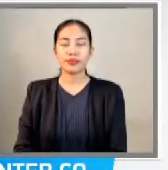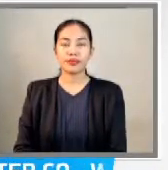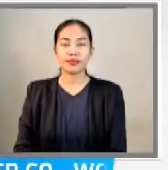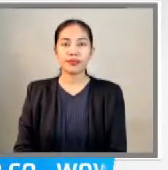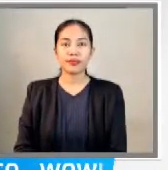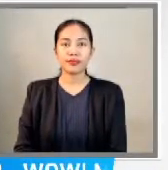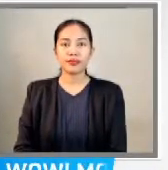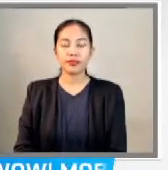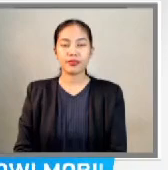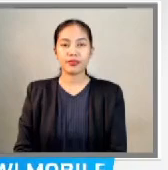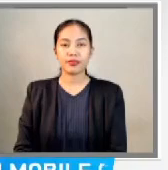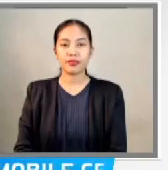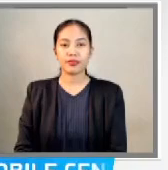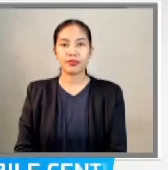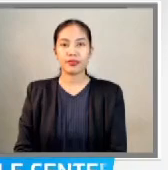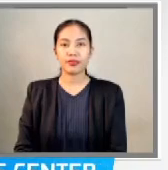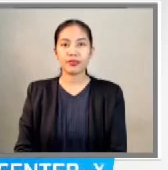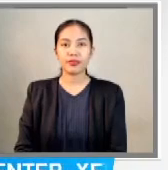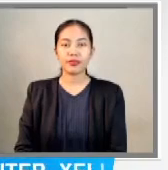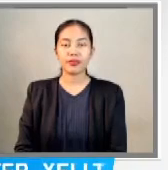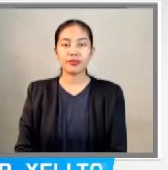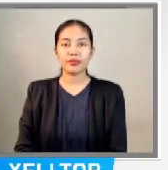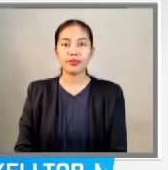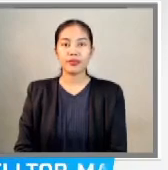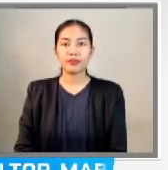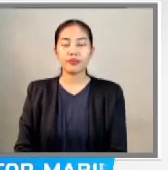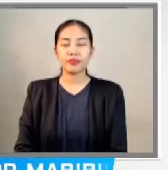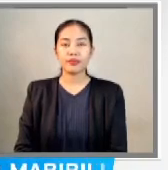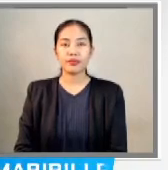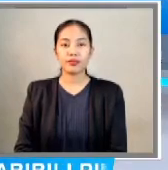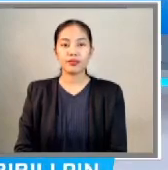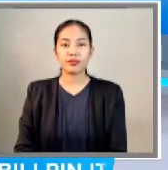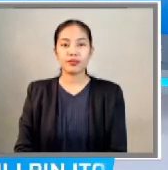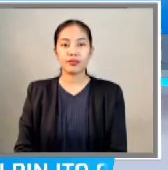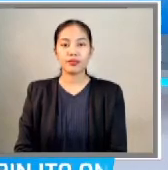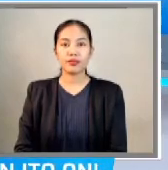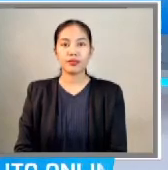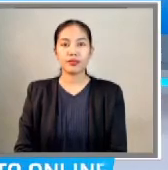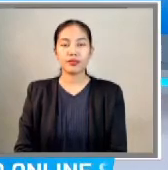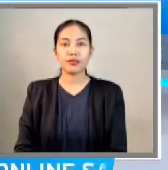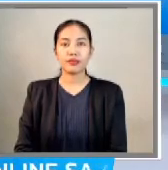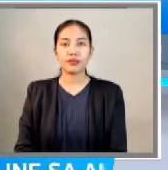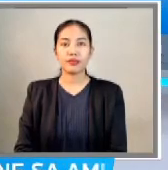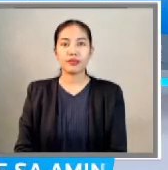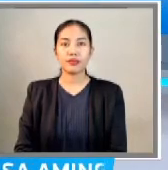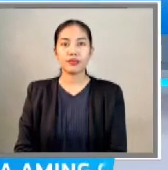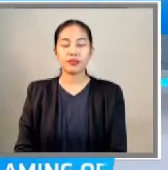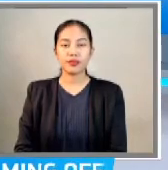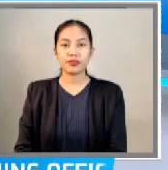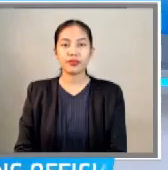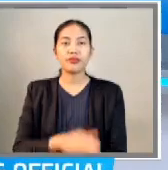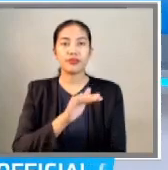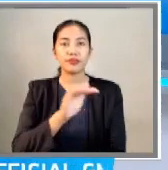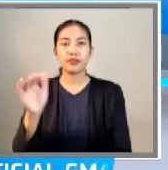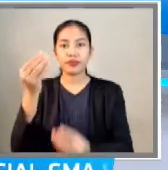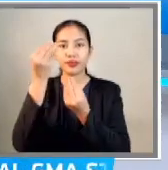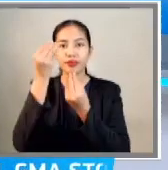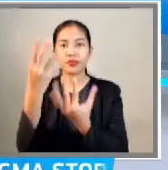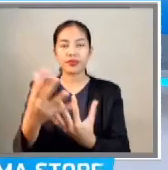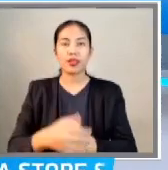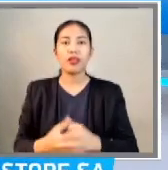Weather, serbisyong totoo ng GMA News. Mga kapuso, nasa labas na po ng Philippine Area